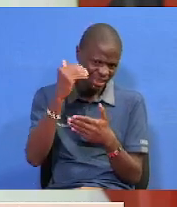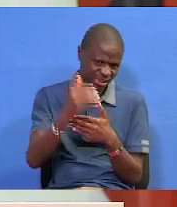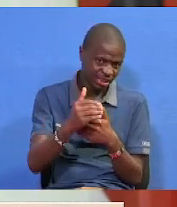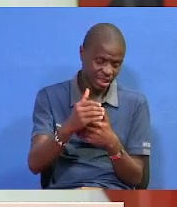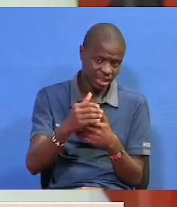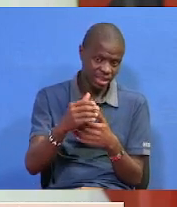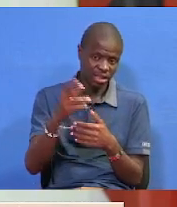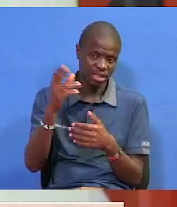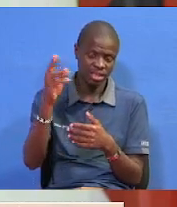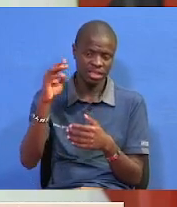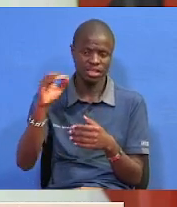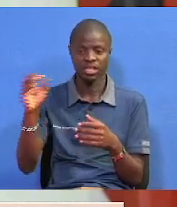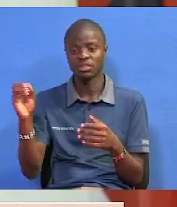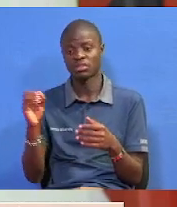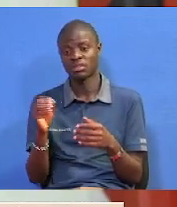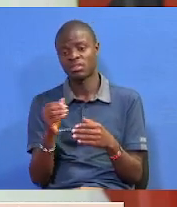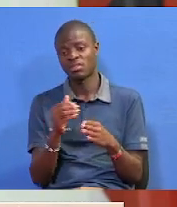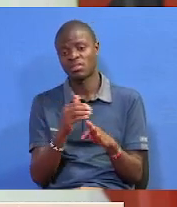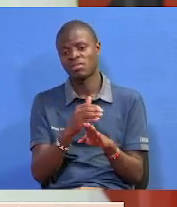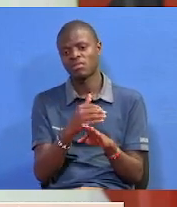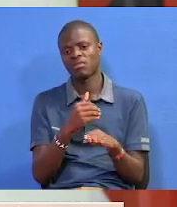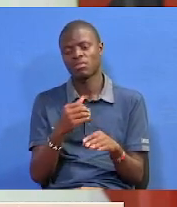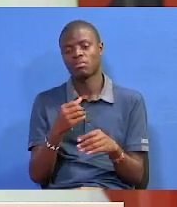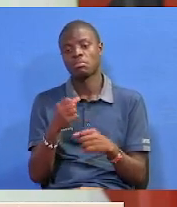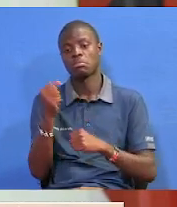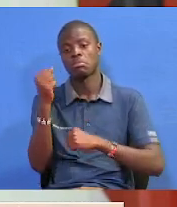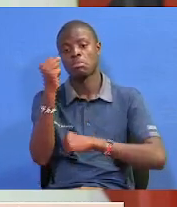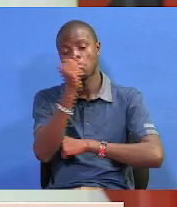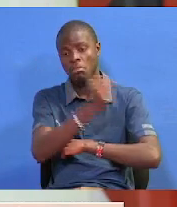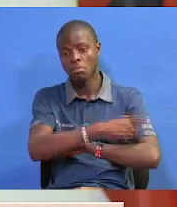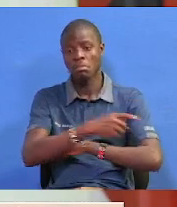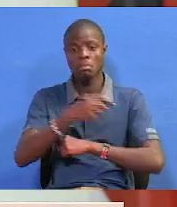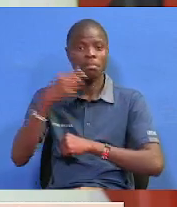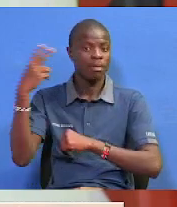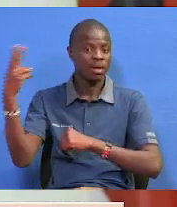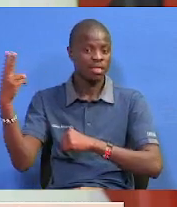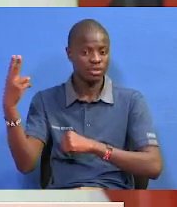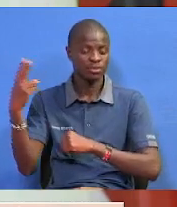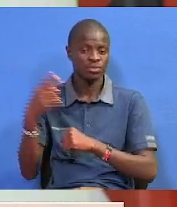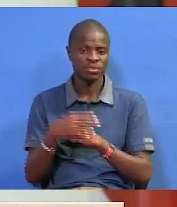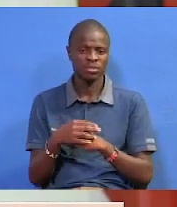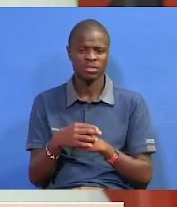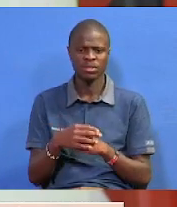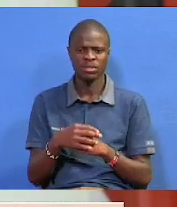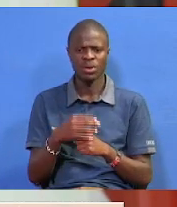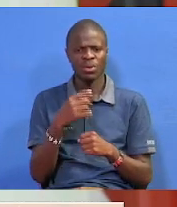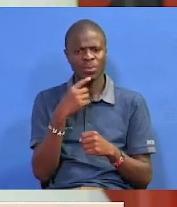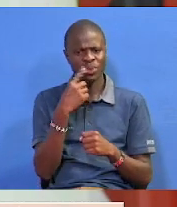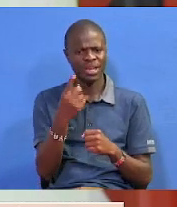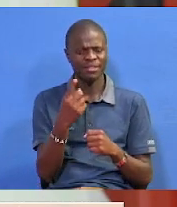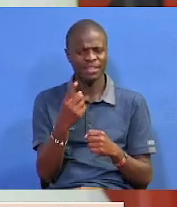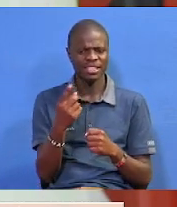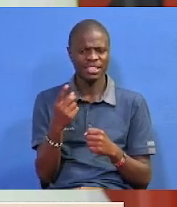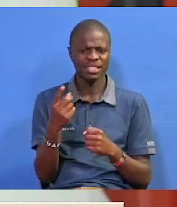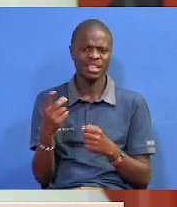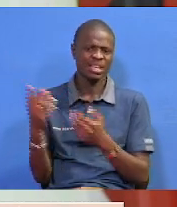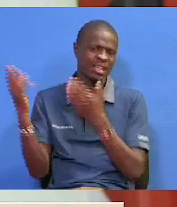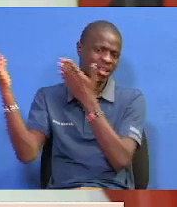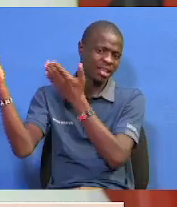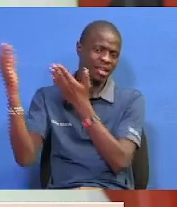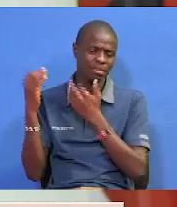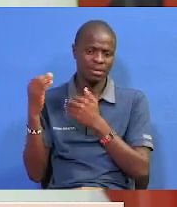muhimu, ambayo inaanza Februari, sasa tumeagiza mbolea